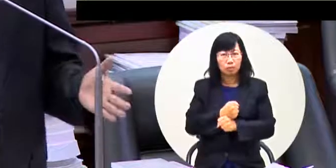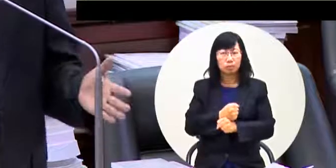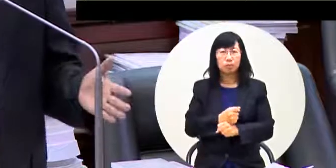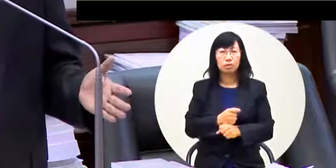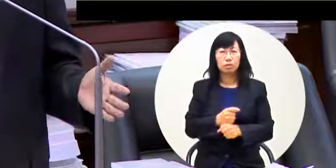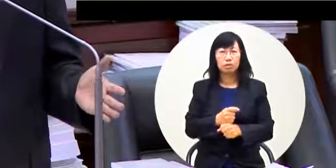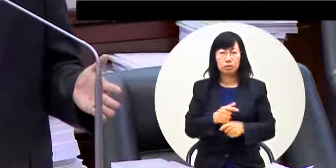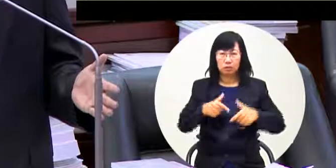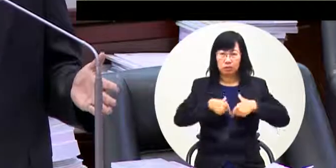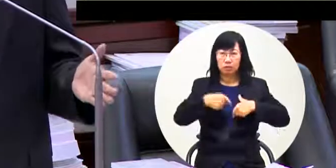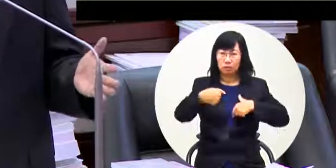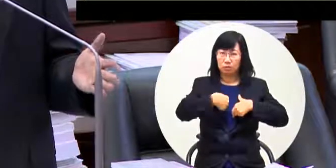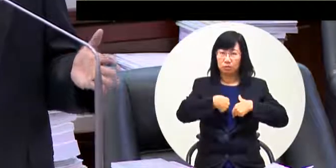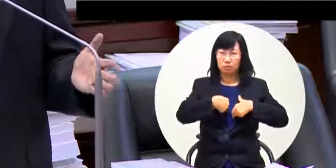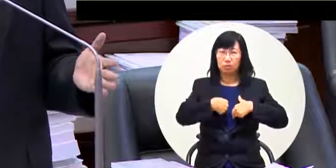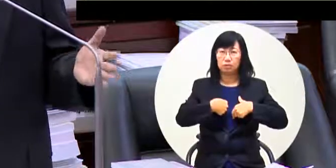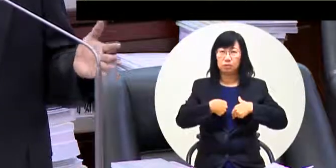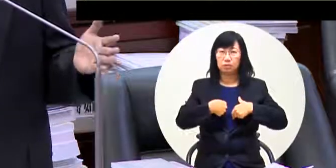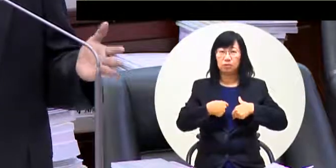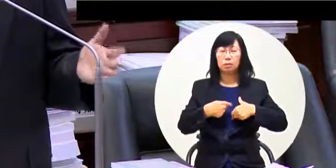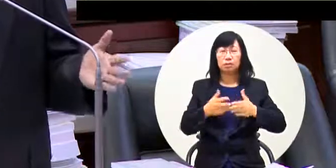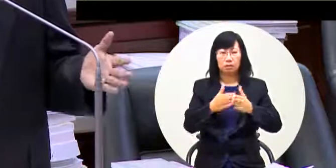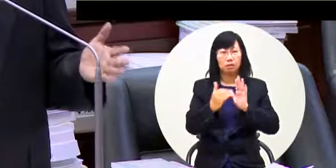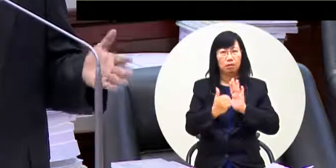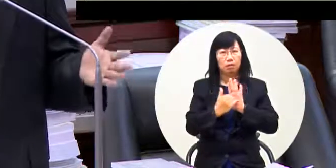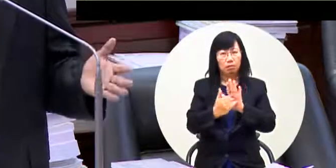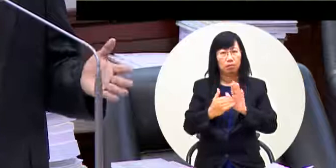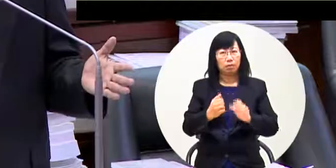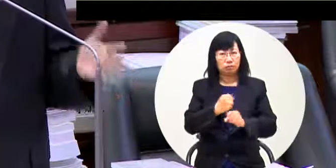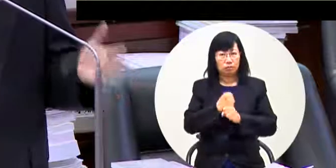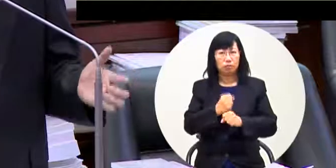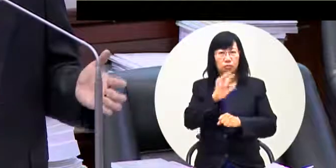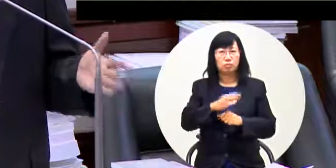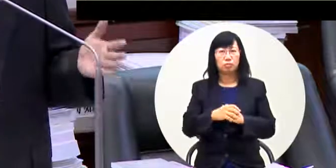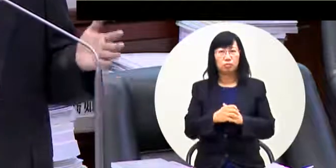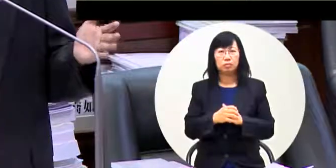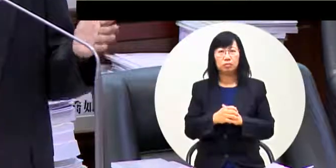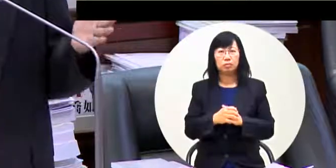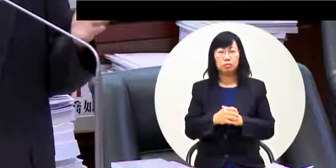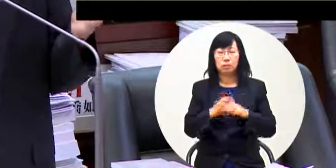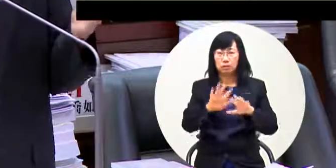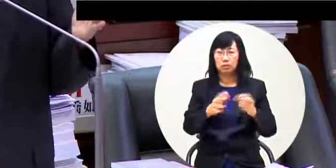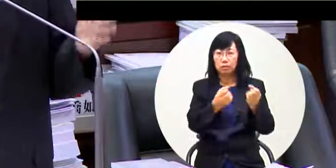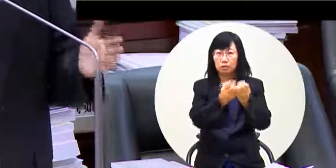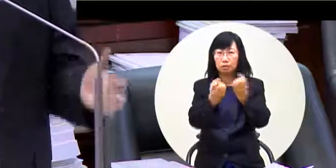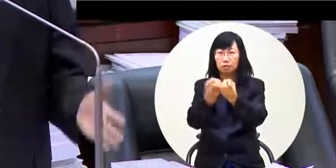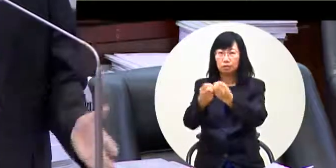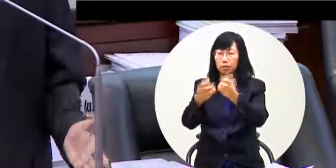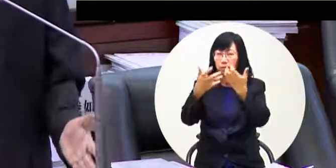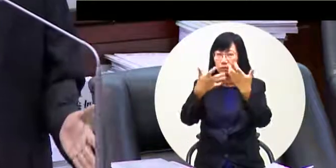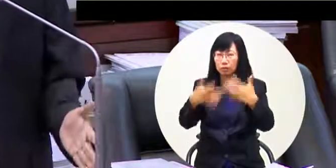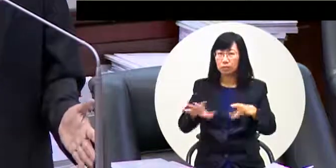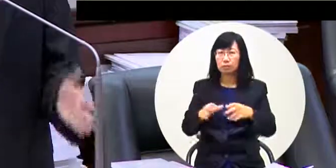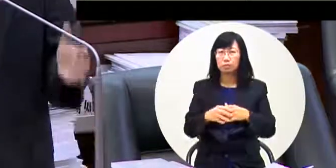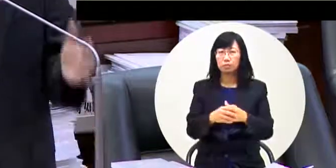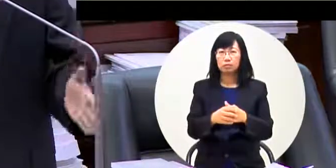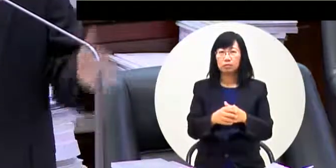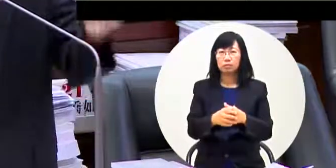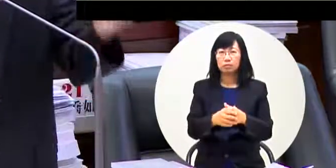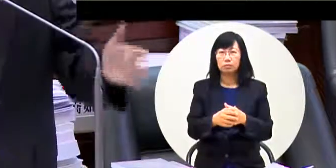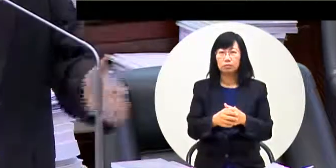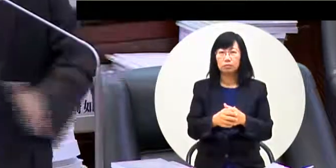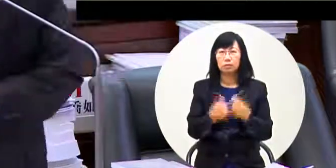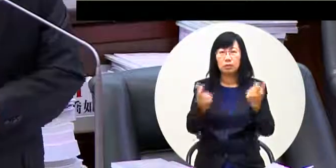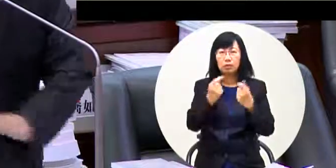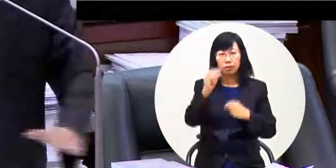防治。所有现在发生太多因为比如说忧郁症，包括警察